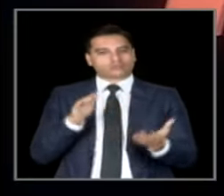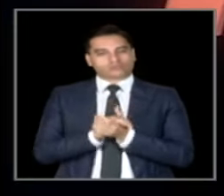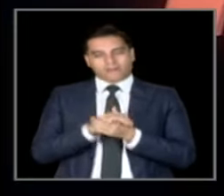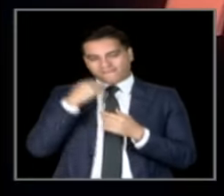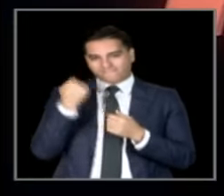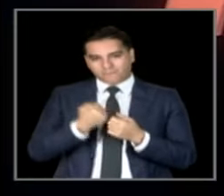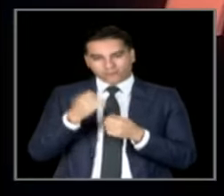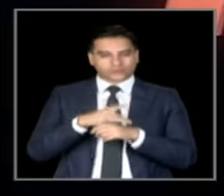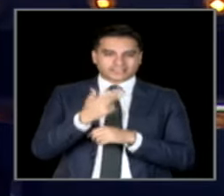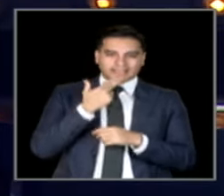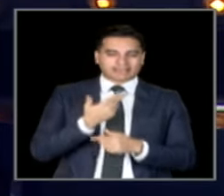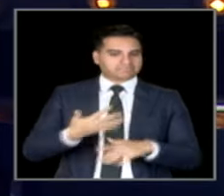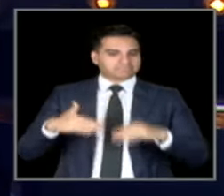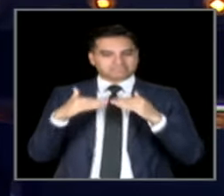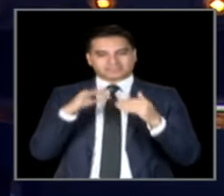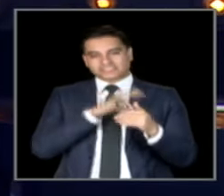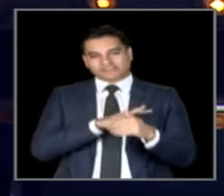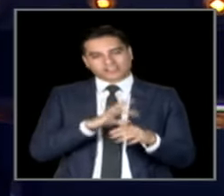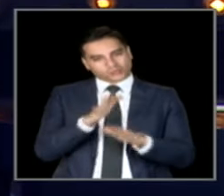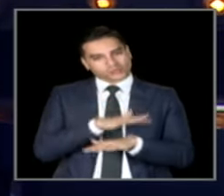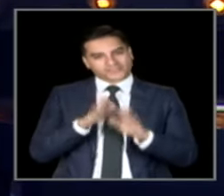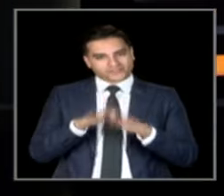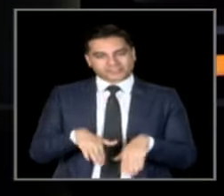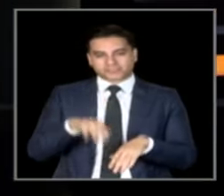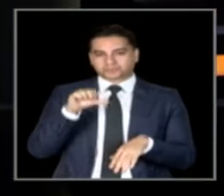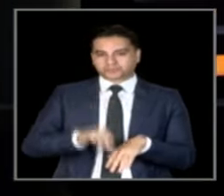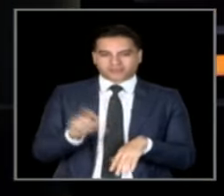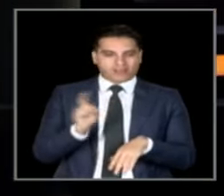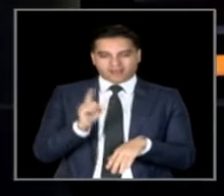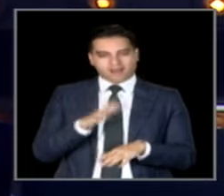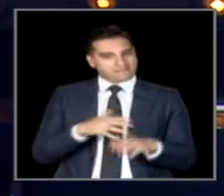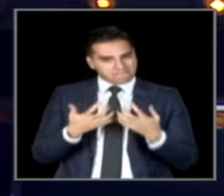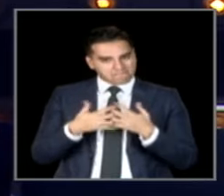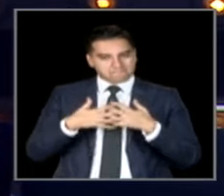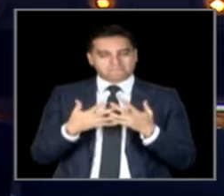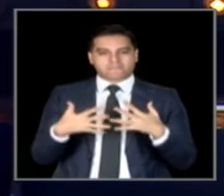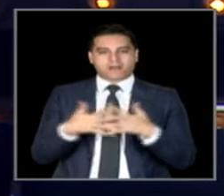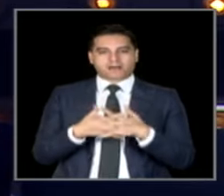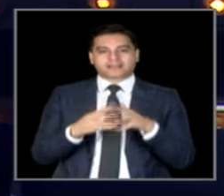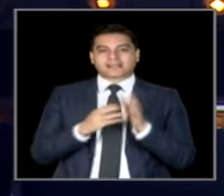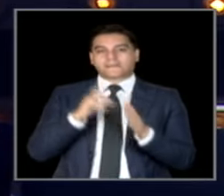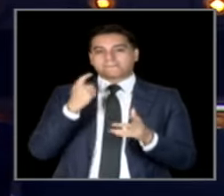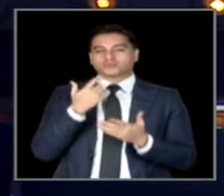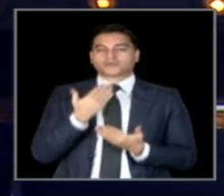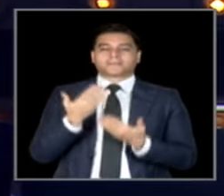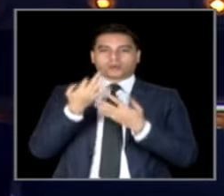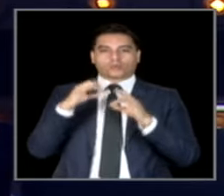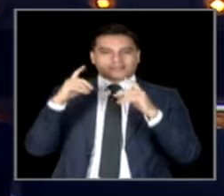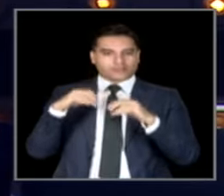والخسران هارد لك، ومفيش حد خسران. بالظبط، كلنا كسبانين ان شاء الله. جامعة المنصورة بتمنى لكم كل التوفيق.